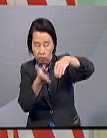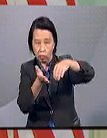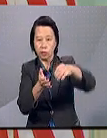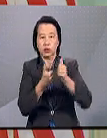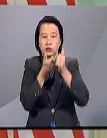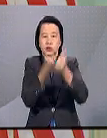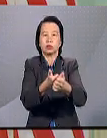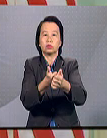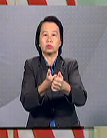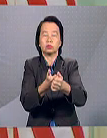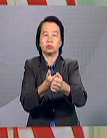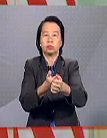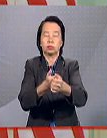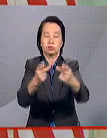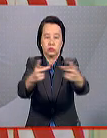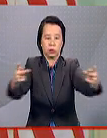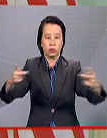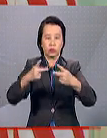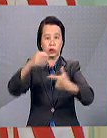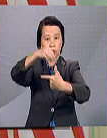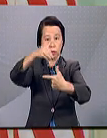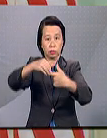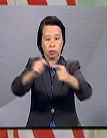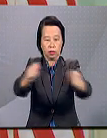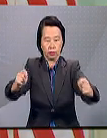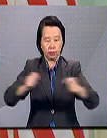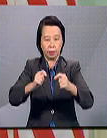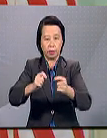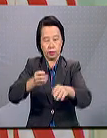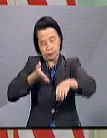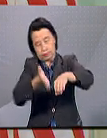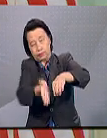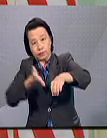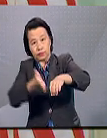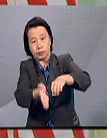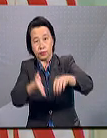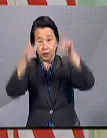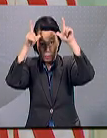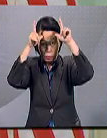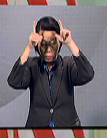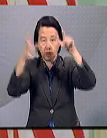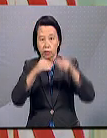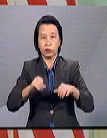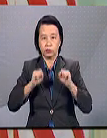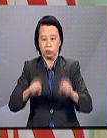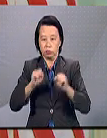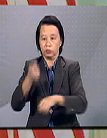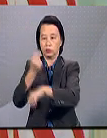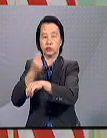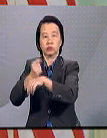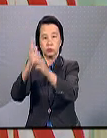dengan kawasan ataupun tempat persembelihan tersebut dan juga keupayaan